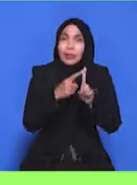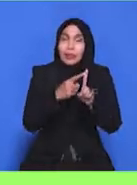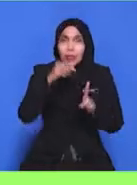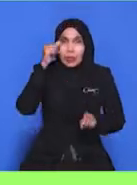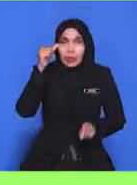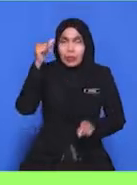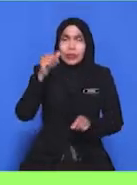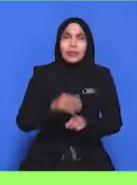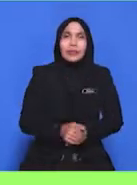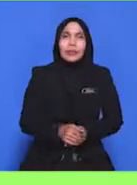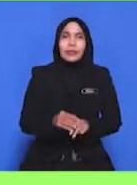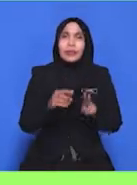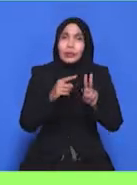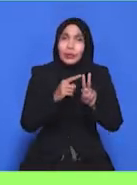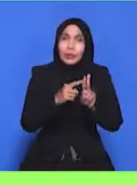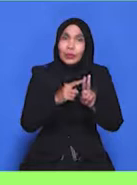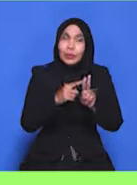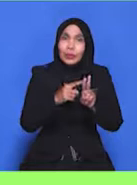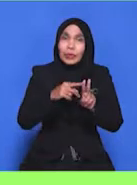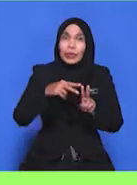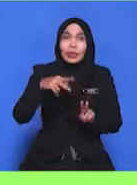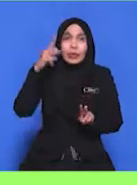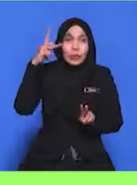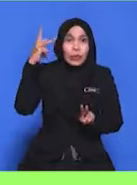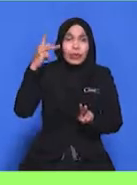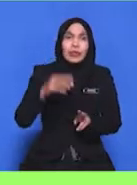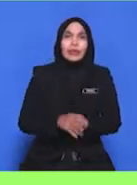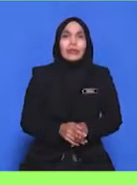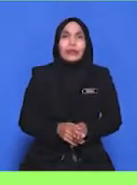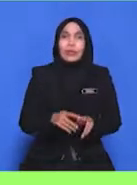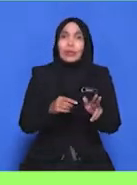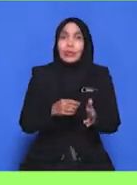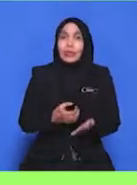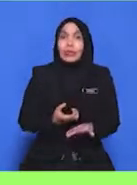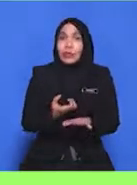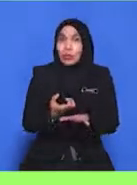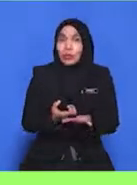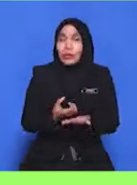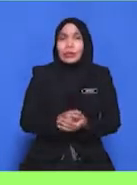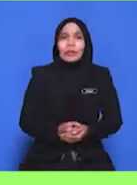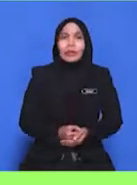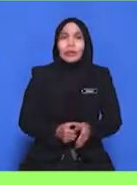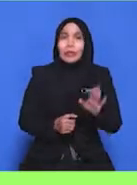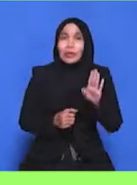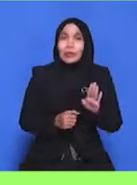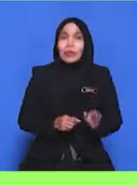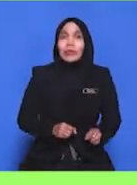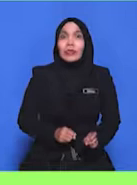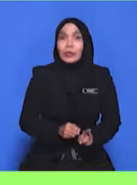agama. Kedua, politik. Tiga, ekonomi. Empat,